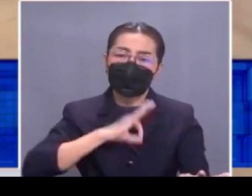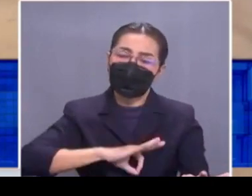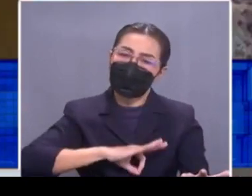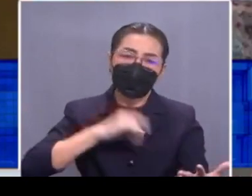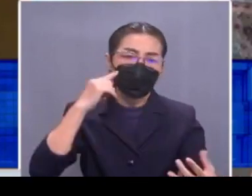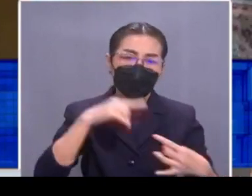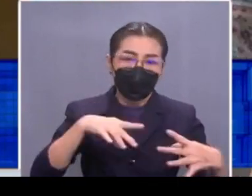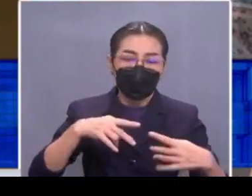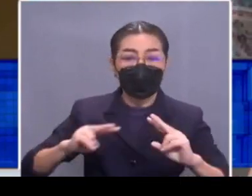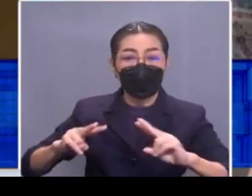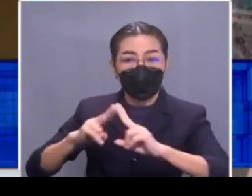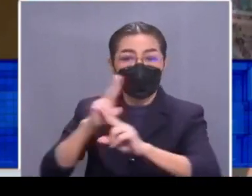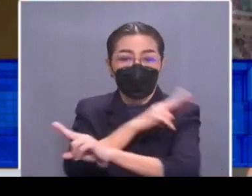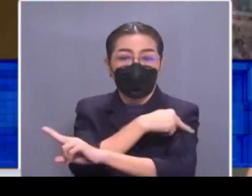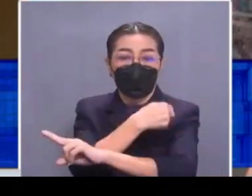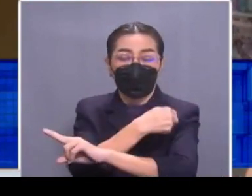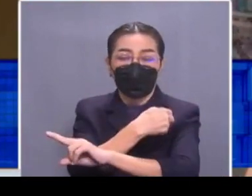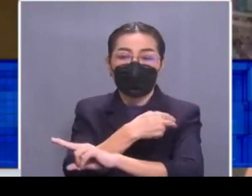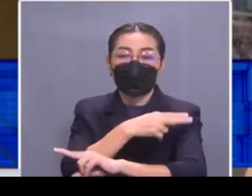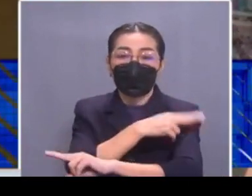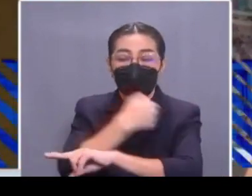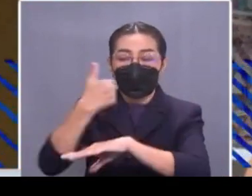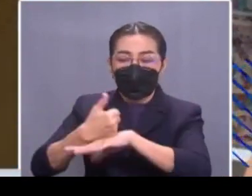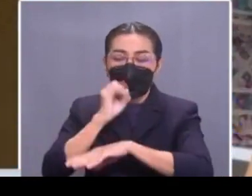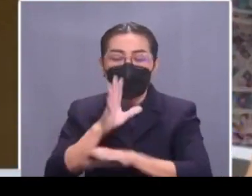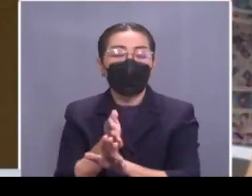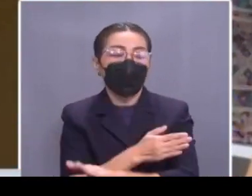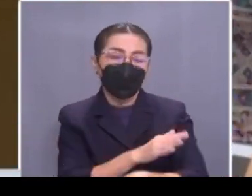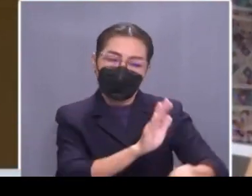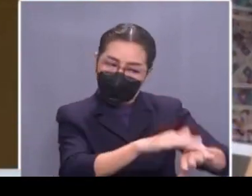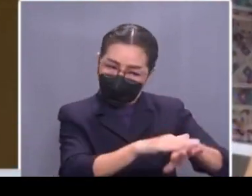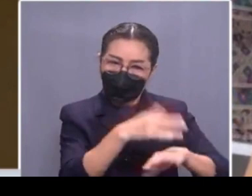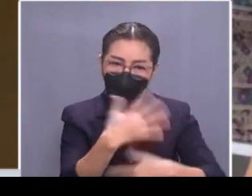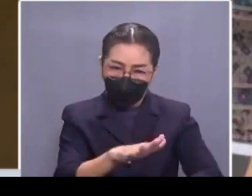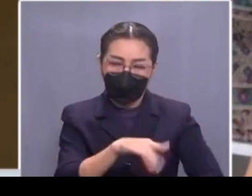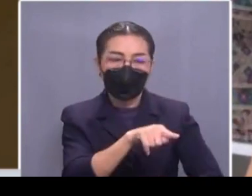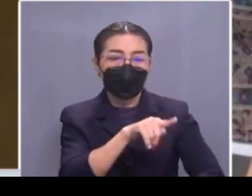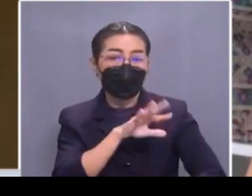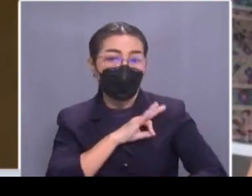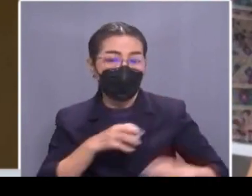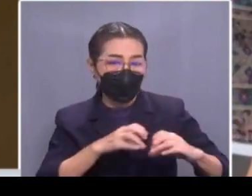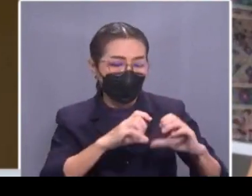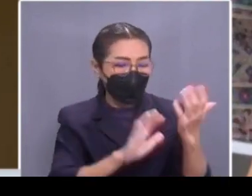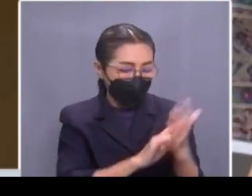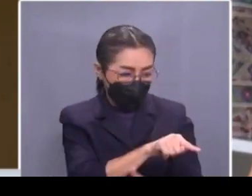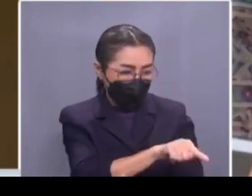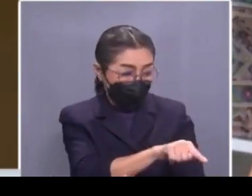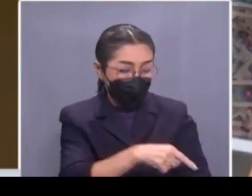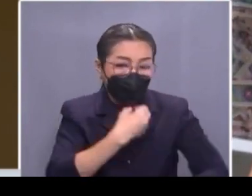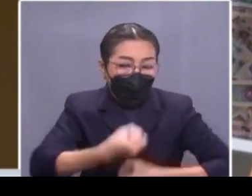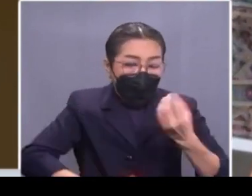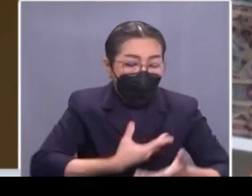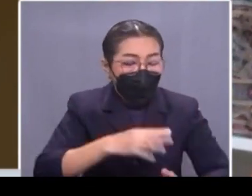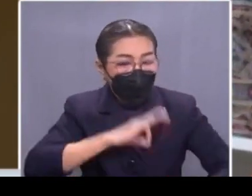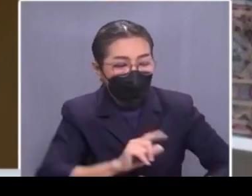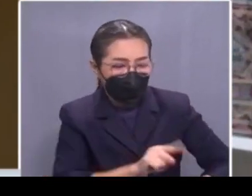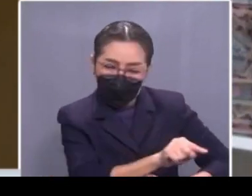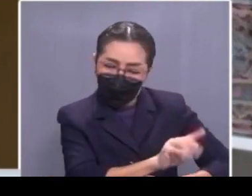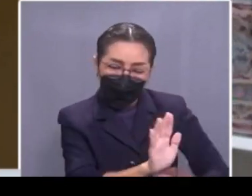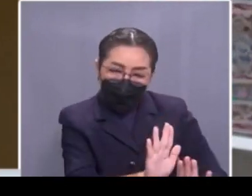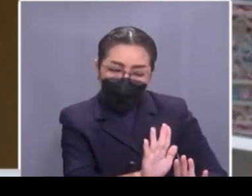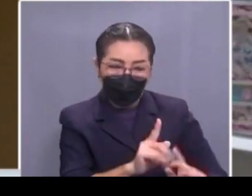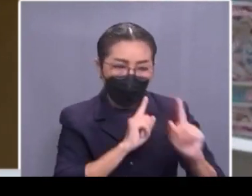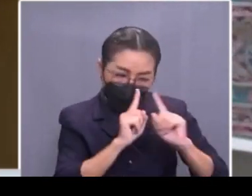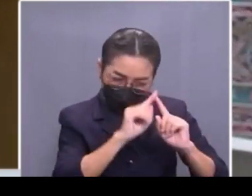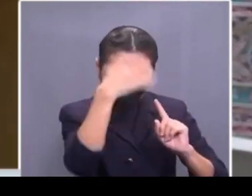อกว่าคุยกับนายสุประชัยแล้วค่ะบอกว่าก่อนจะแสดงความเห็นควรที่จะปรึกษาก่อนเพราะว่าเรื่องนี้มีมิติเรื่องของความมั่นคง